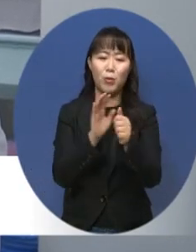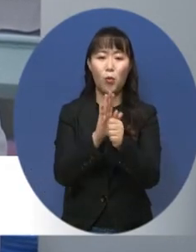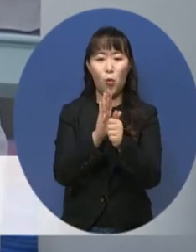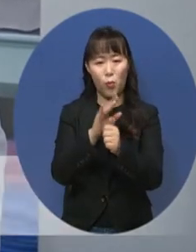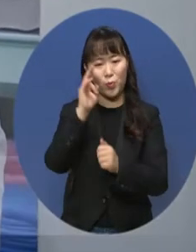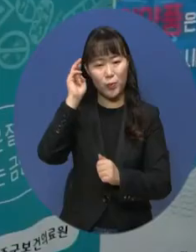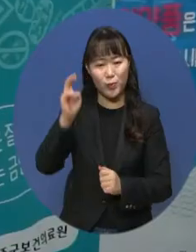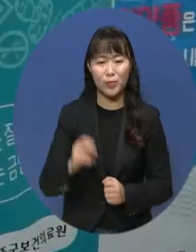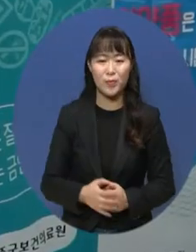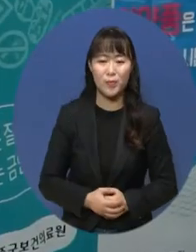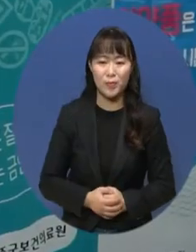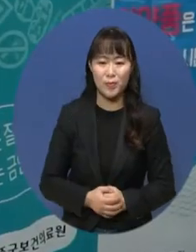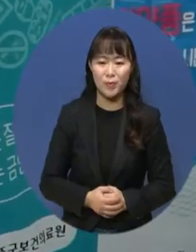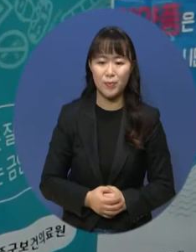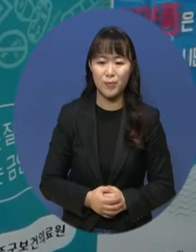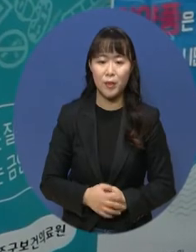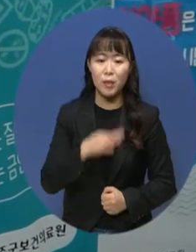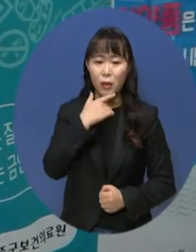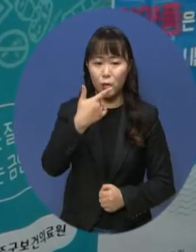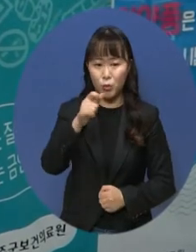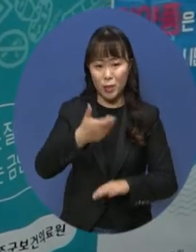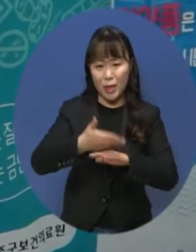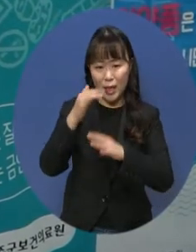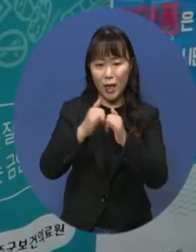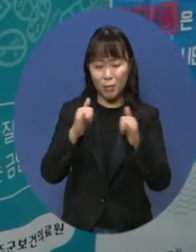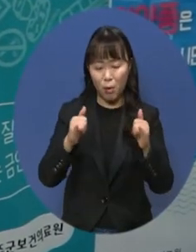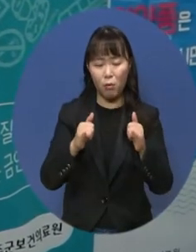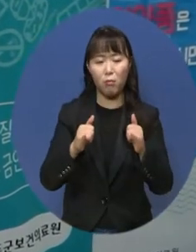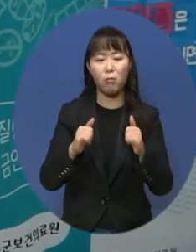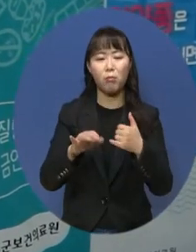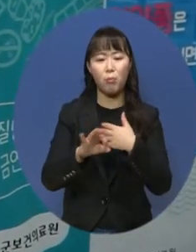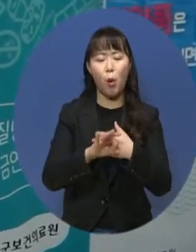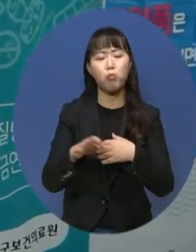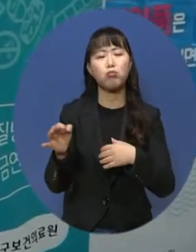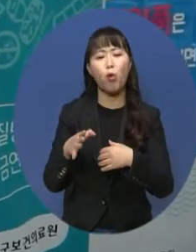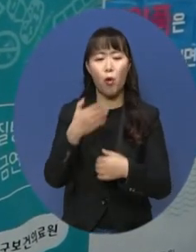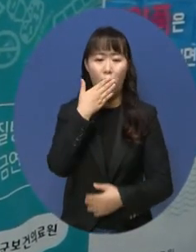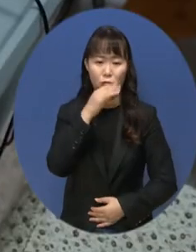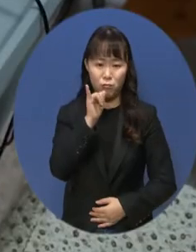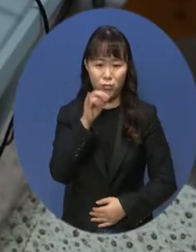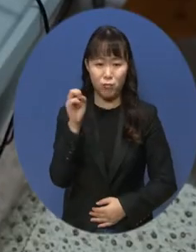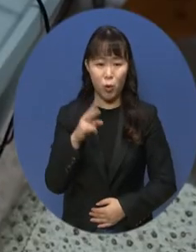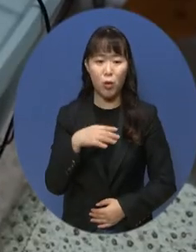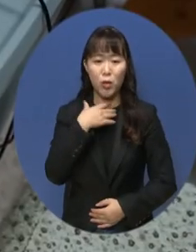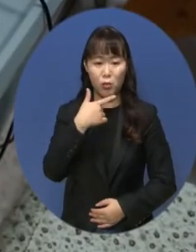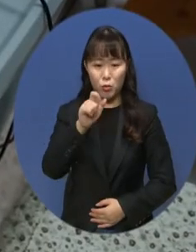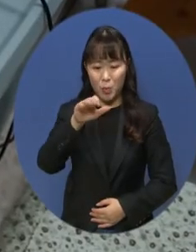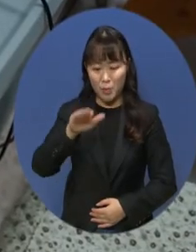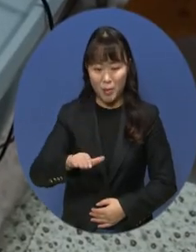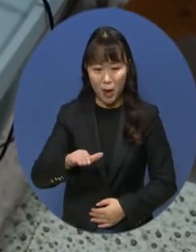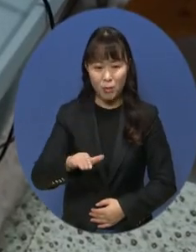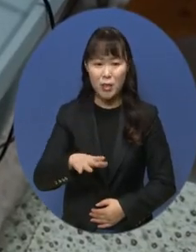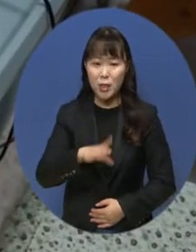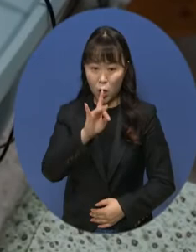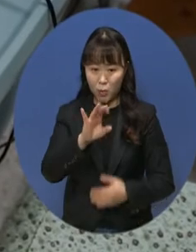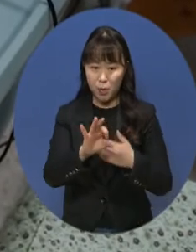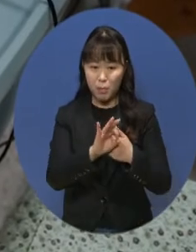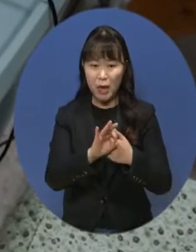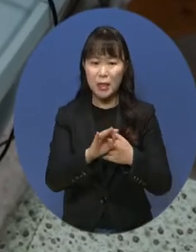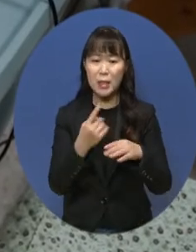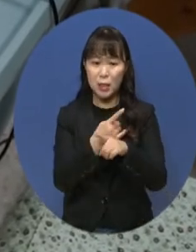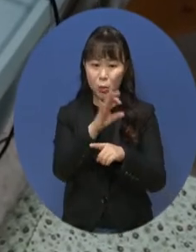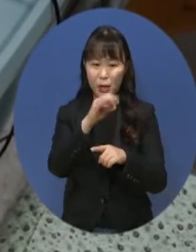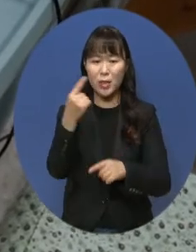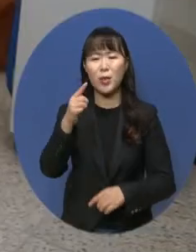될 거라고 생각합니다. 65세 이상이면 무료로 물리치료를 받을 수 있으며 65세 미만은 초진일 경우